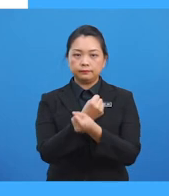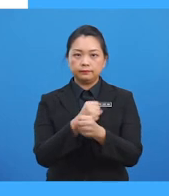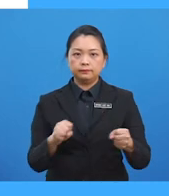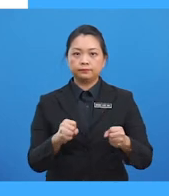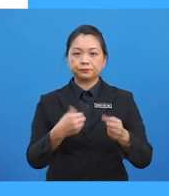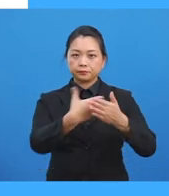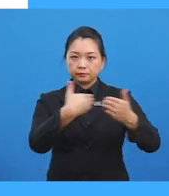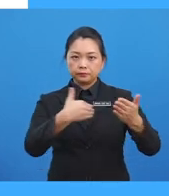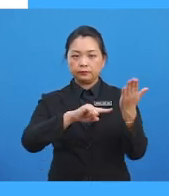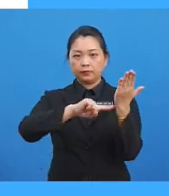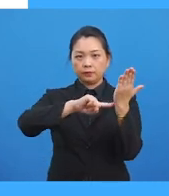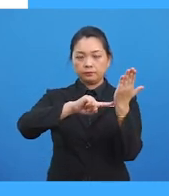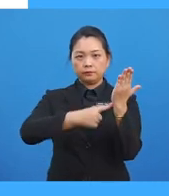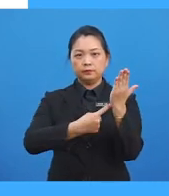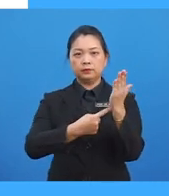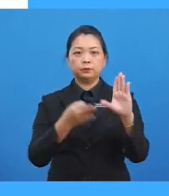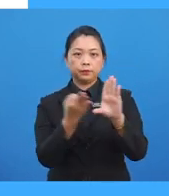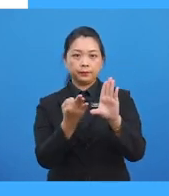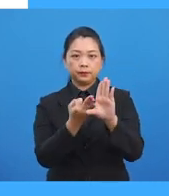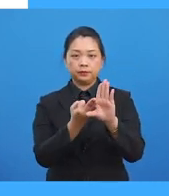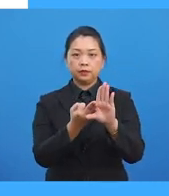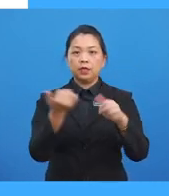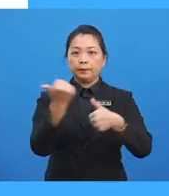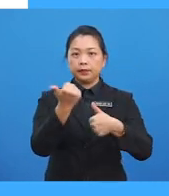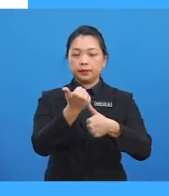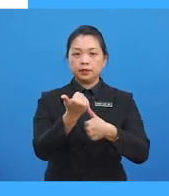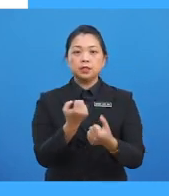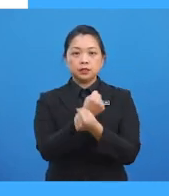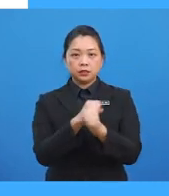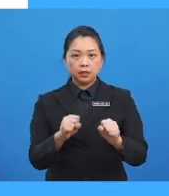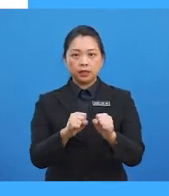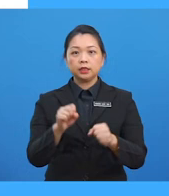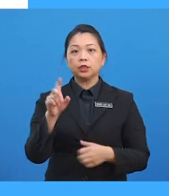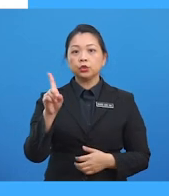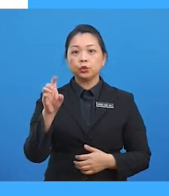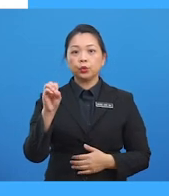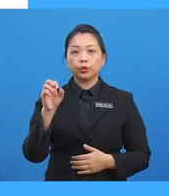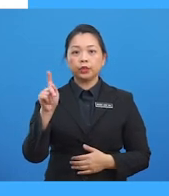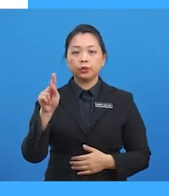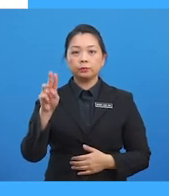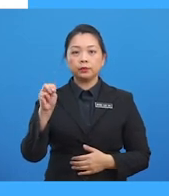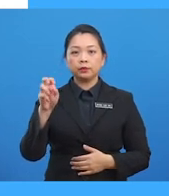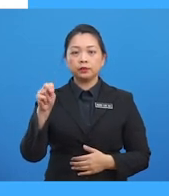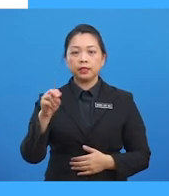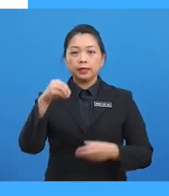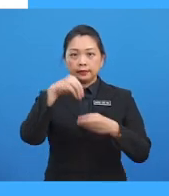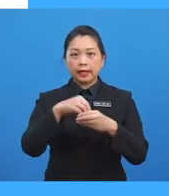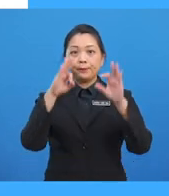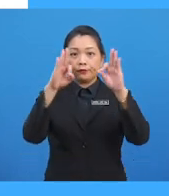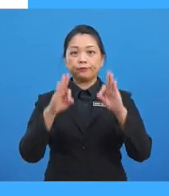Persediaan sebelum memulakan pemfailan. Yang pertama, sediakan dokumen dalam format digital